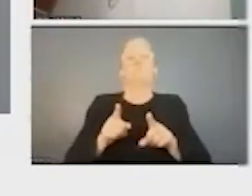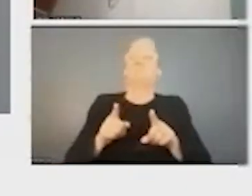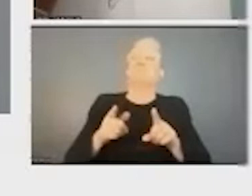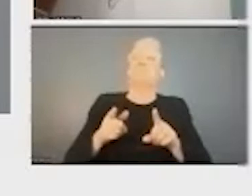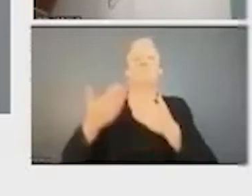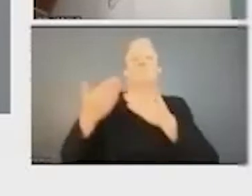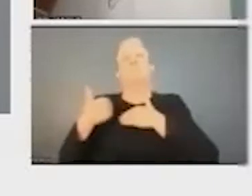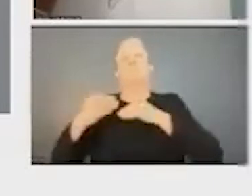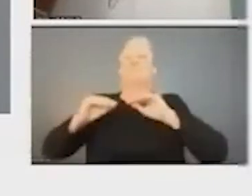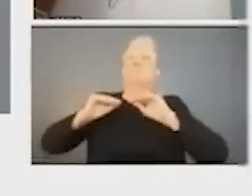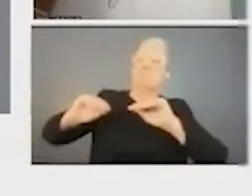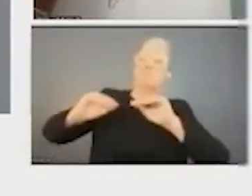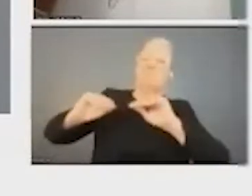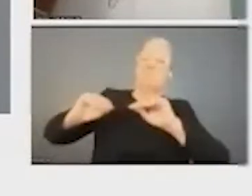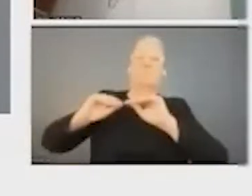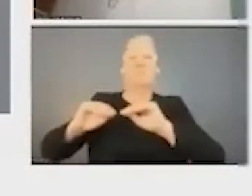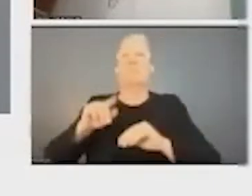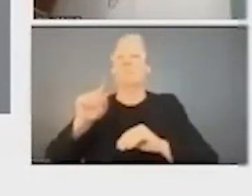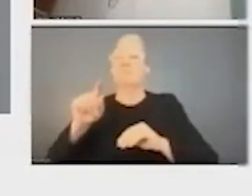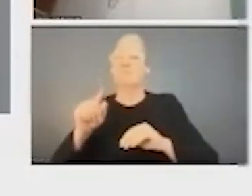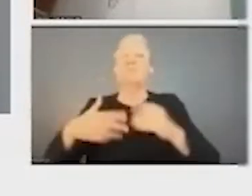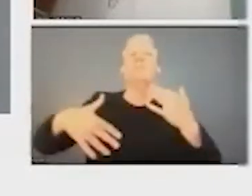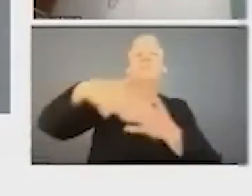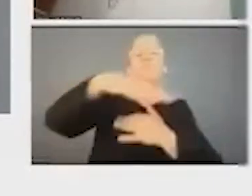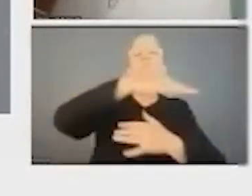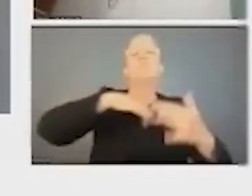الاحتياجات وبالتالي التعليم المرأة في مجتمعاتنا